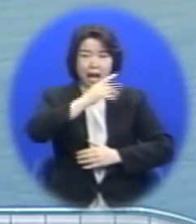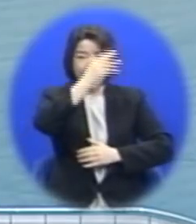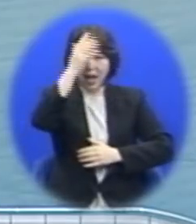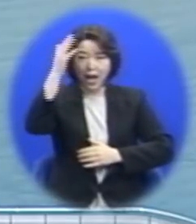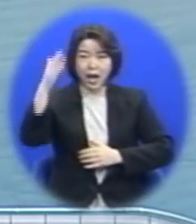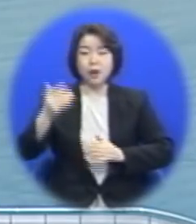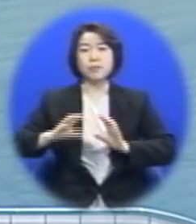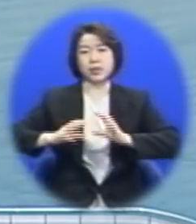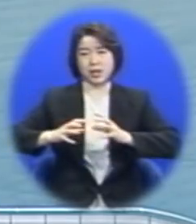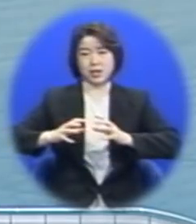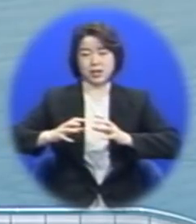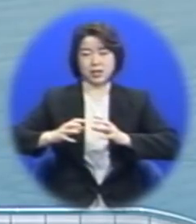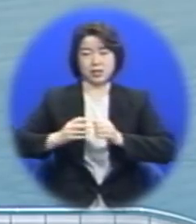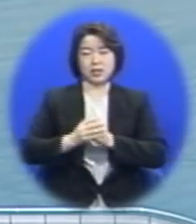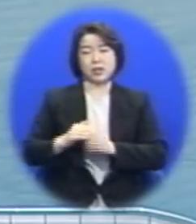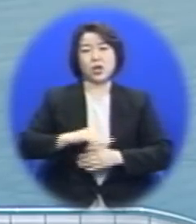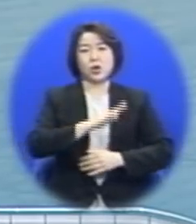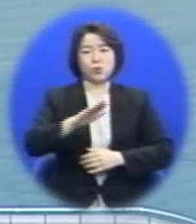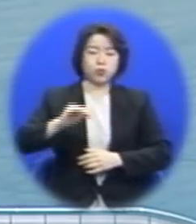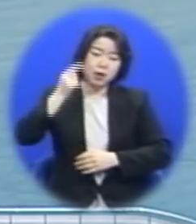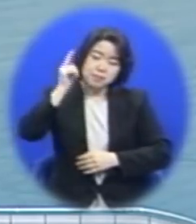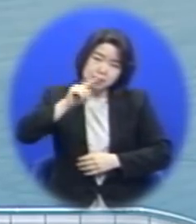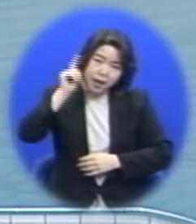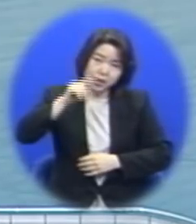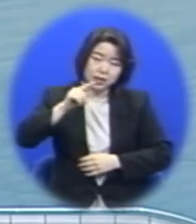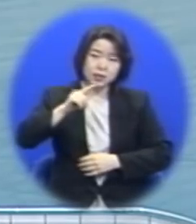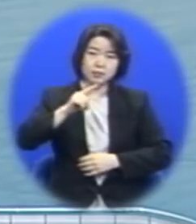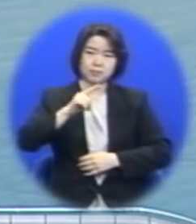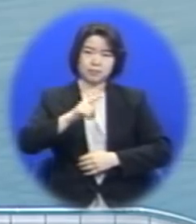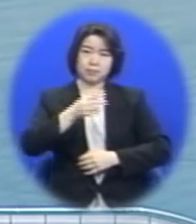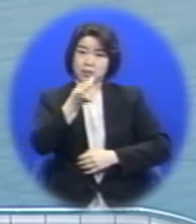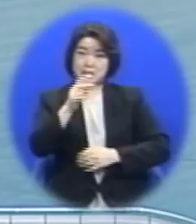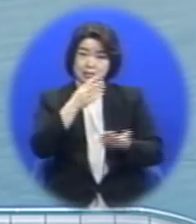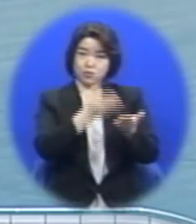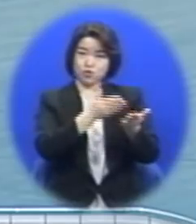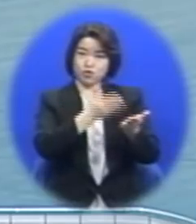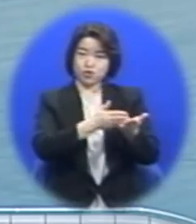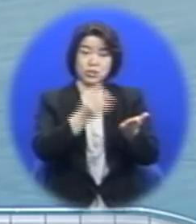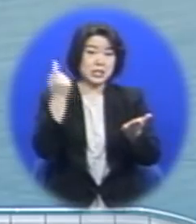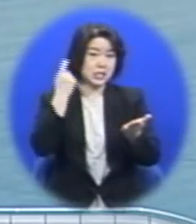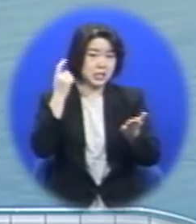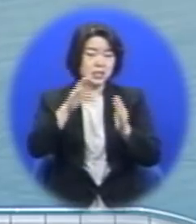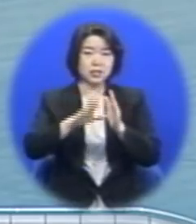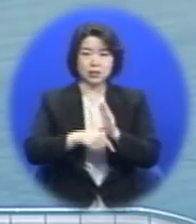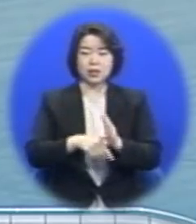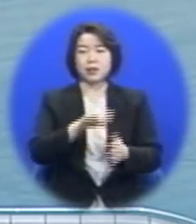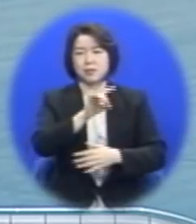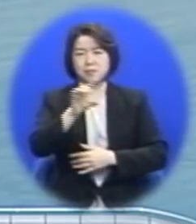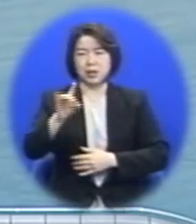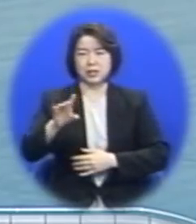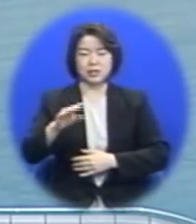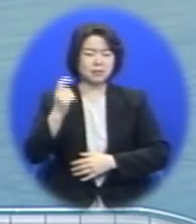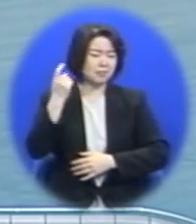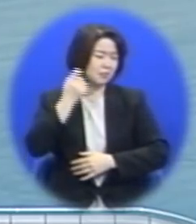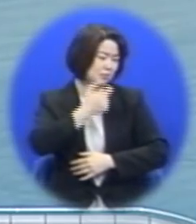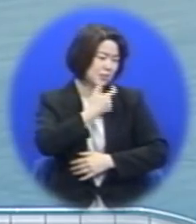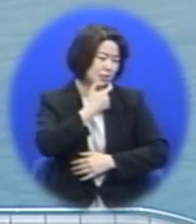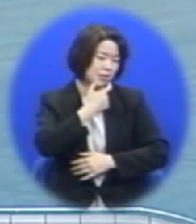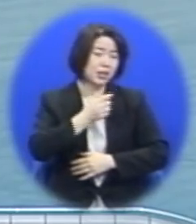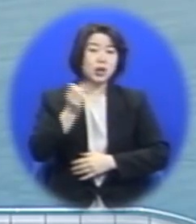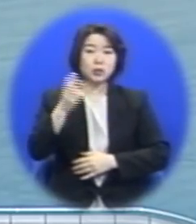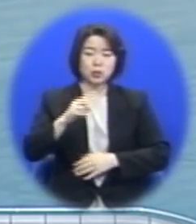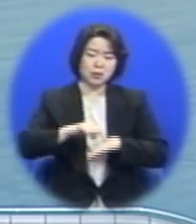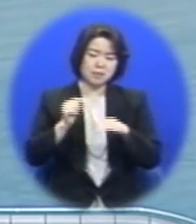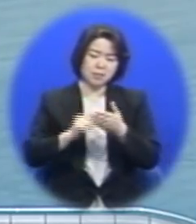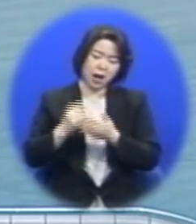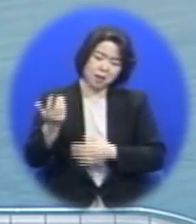나라입니다. 우리가 매일 뉴스를 들을 때마다 정말 듣기 싫고 그리고